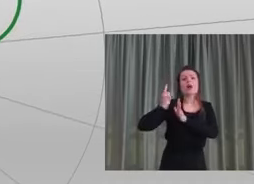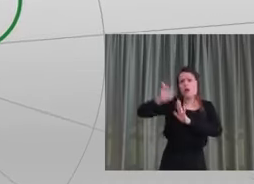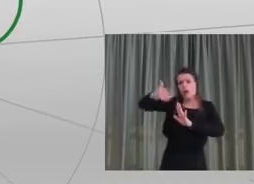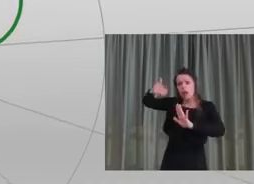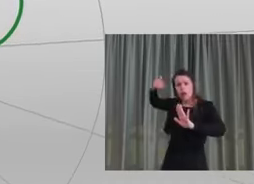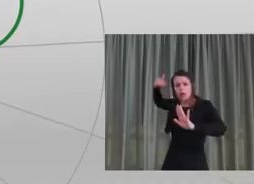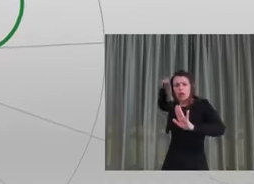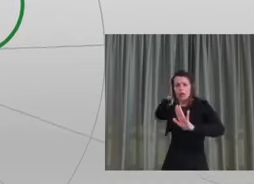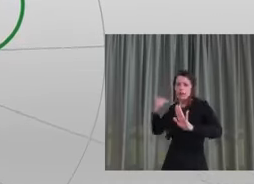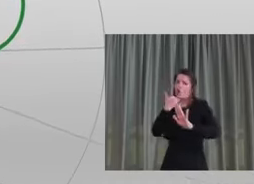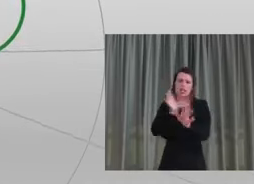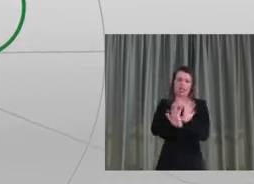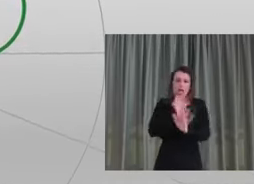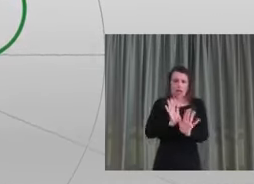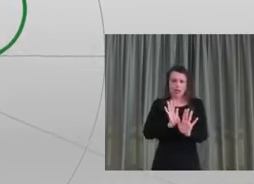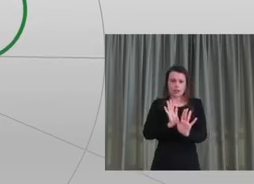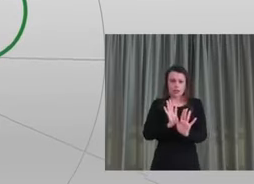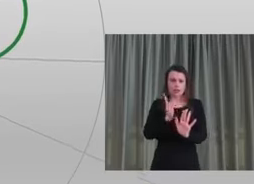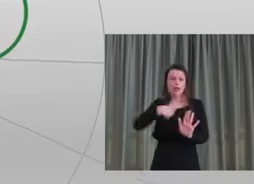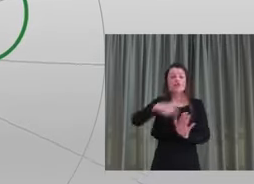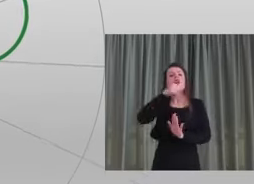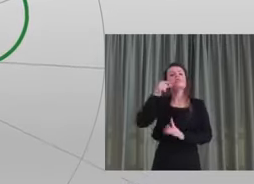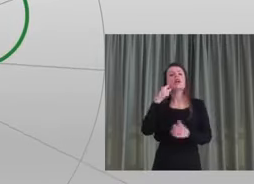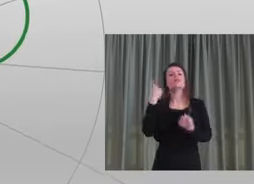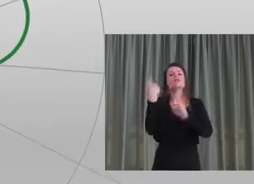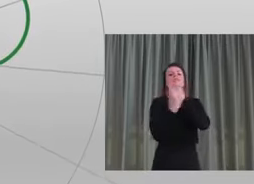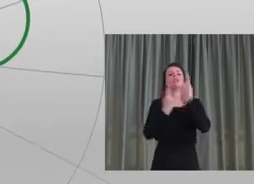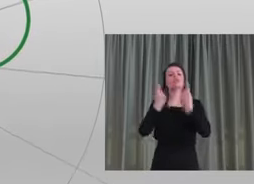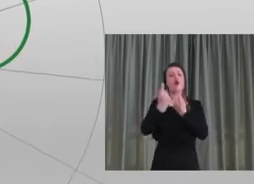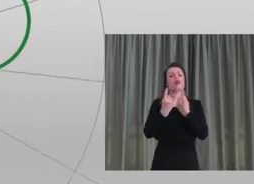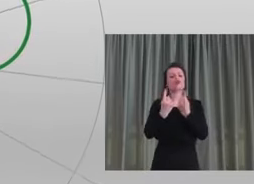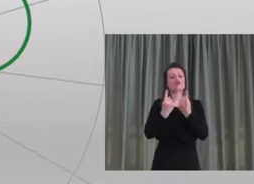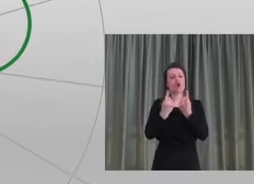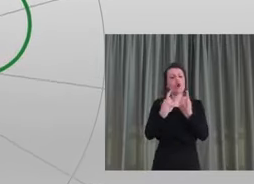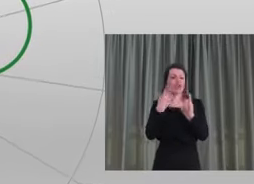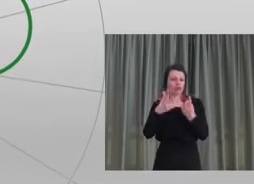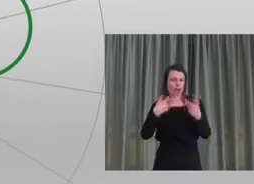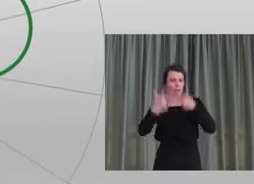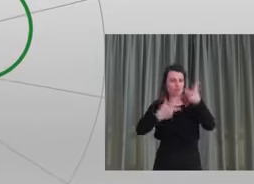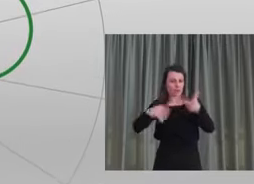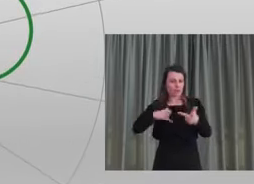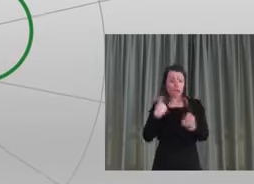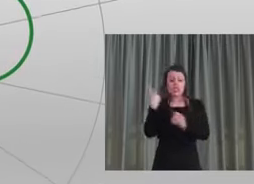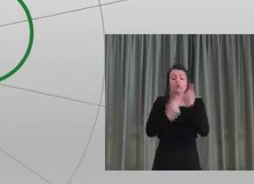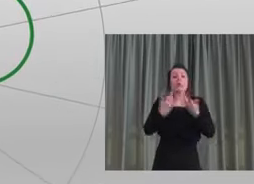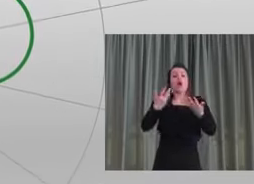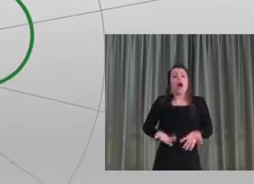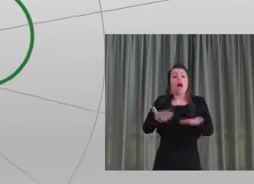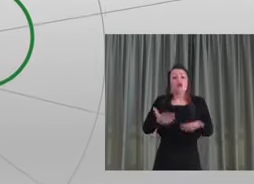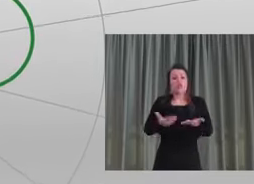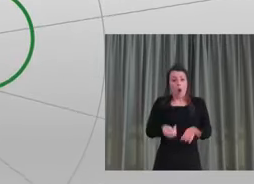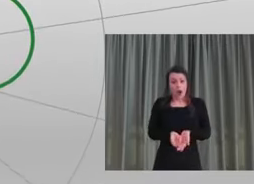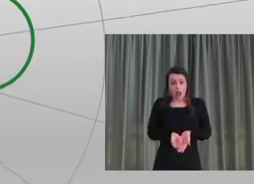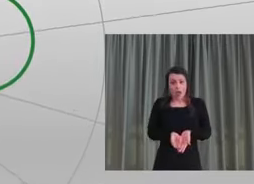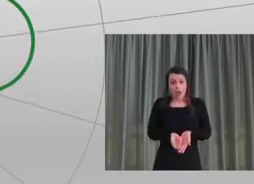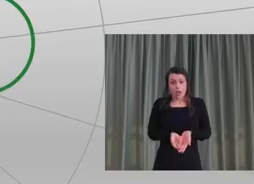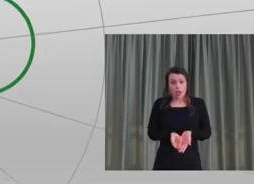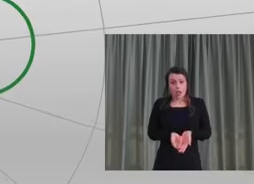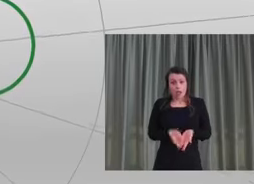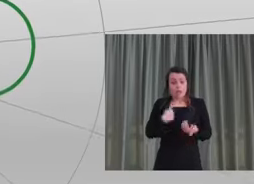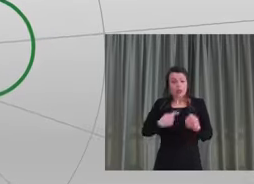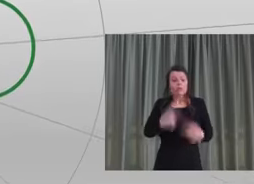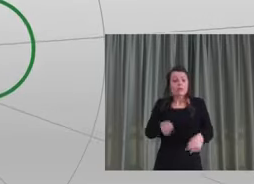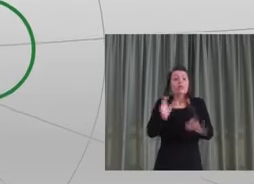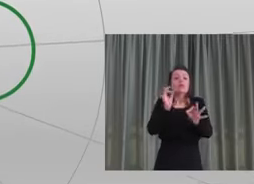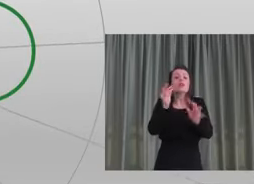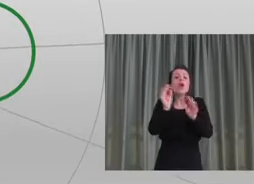dato di prima perché noi dobbiamo avere una fotografia come vi dicevo attuale molto importante rispondere in modo corretto a queste domande